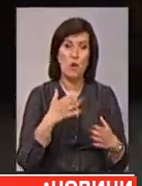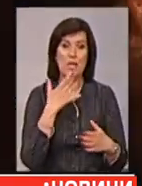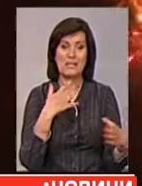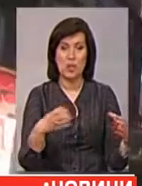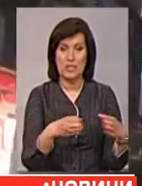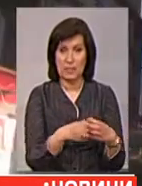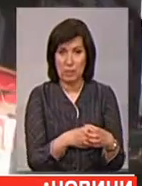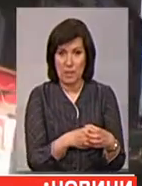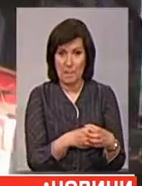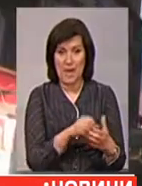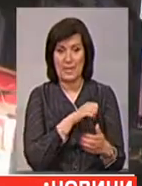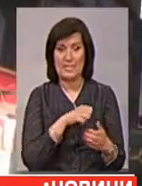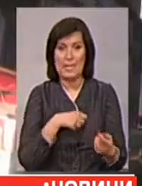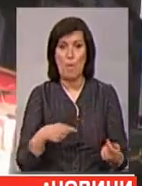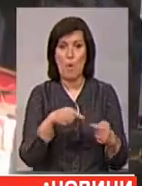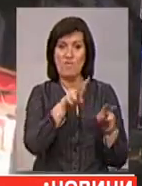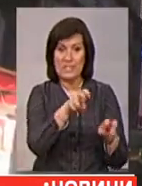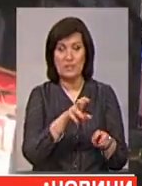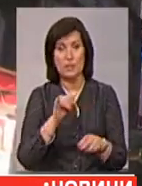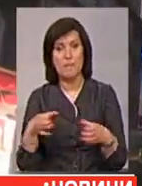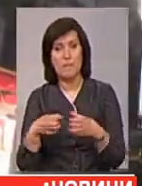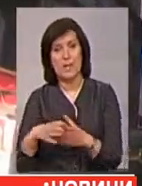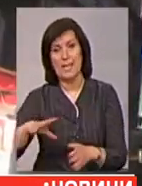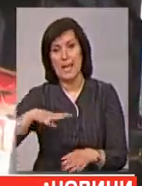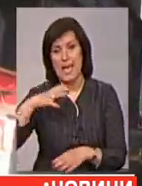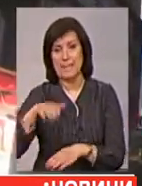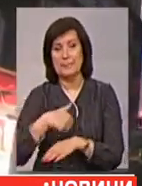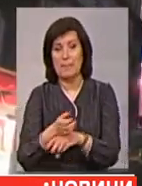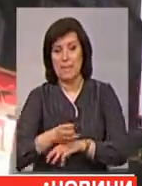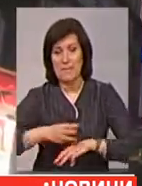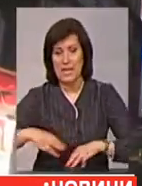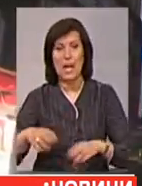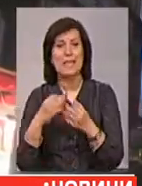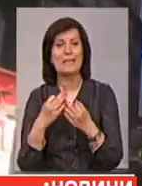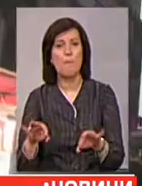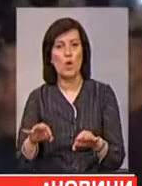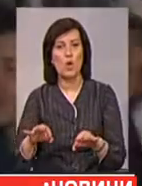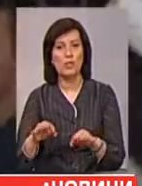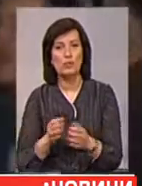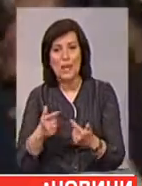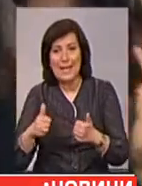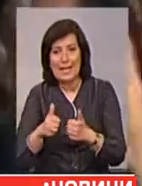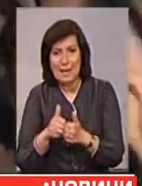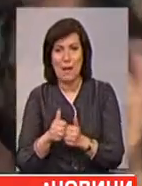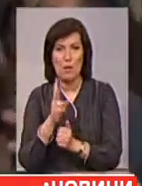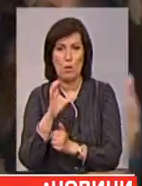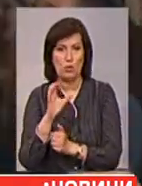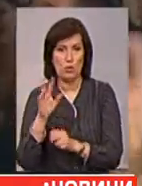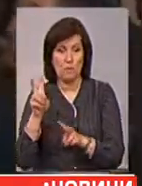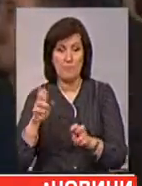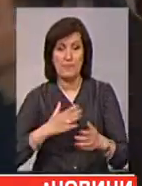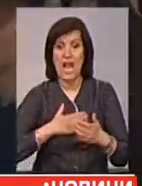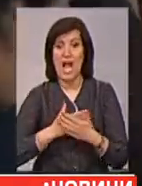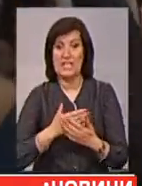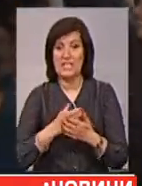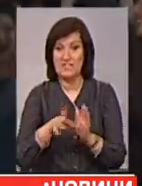опозиційна партія «Самовизначення» і партія екс-прем'єра Іси Мустафи – Демократична ліга Косова. Активність на виборах, за